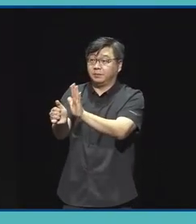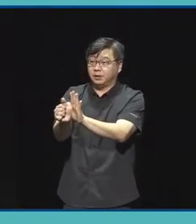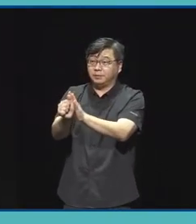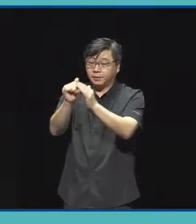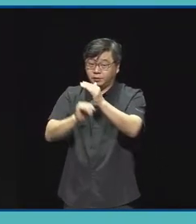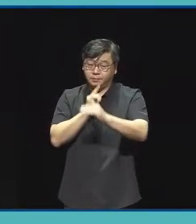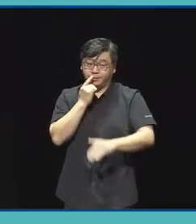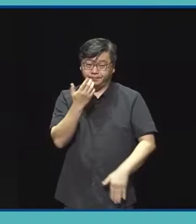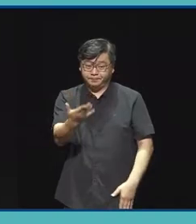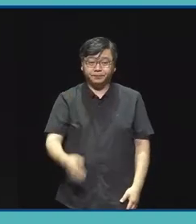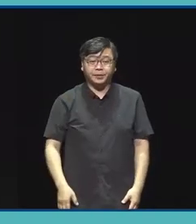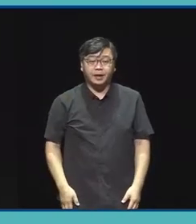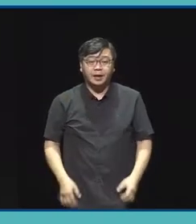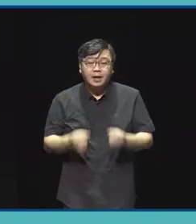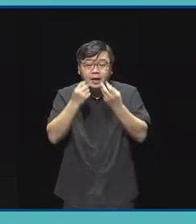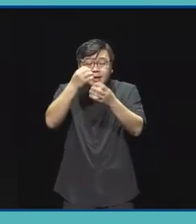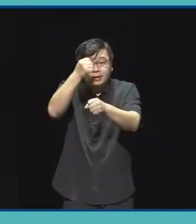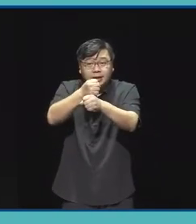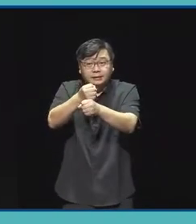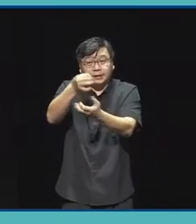아르코 문학 창작 기금 사업이